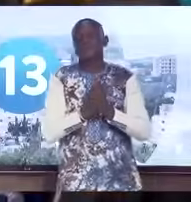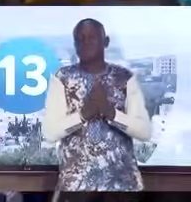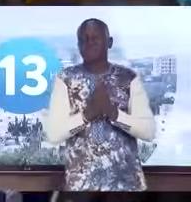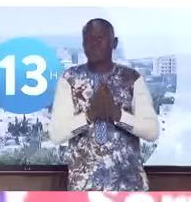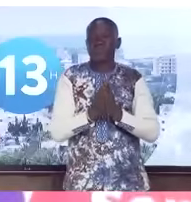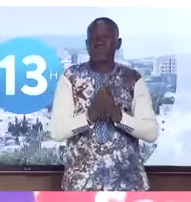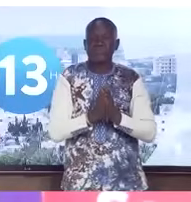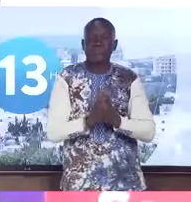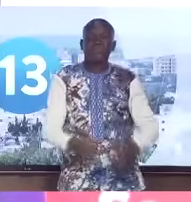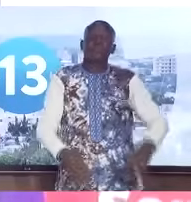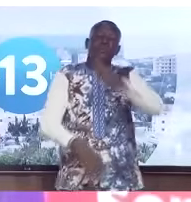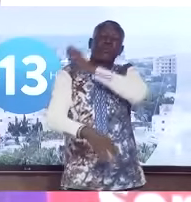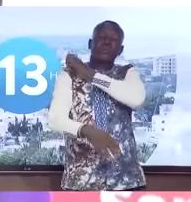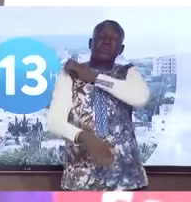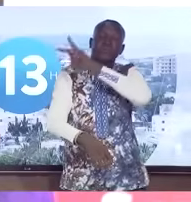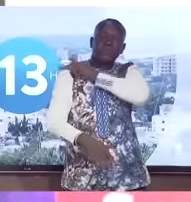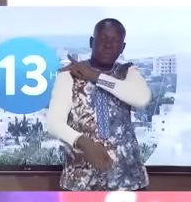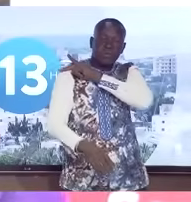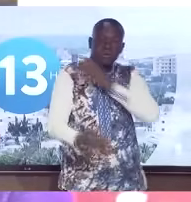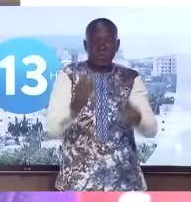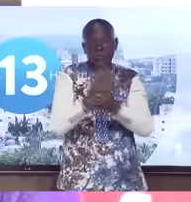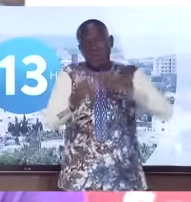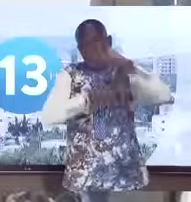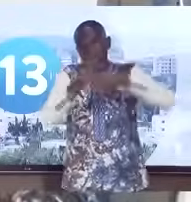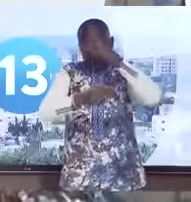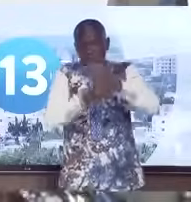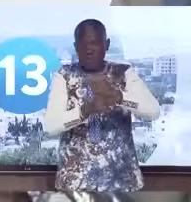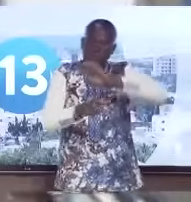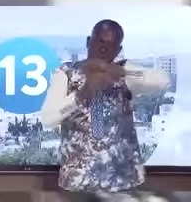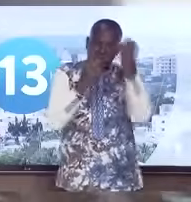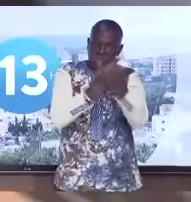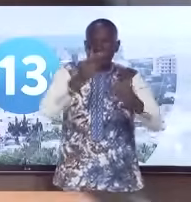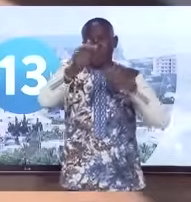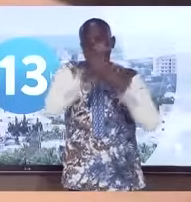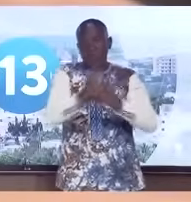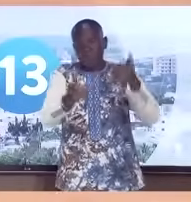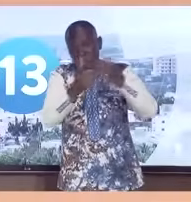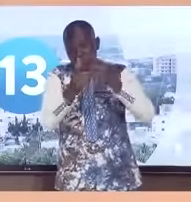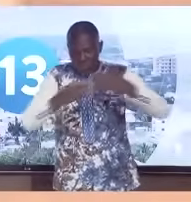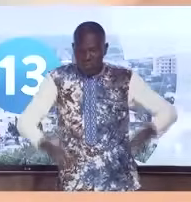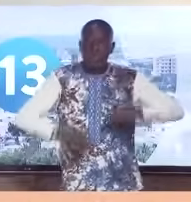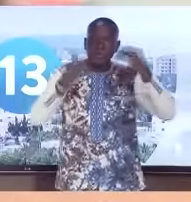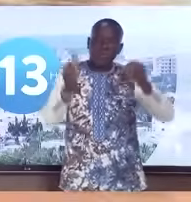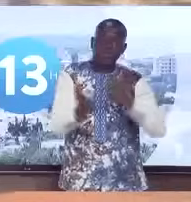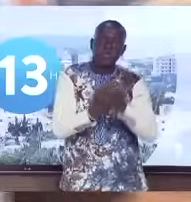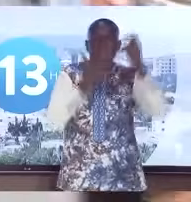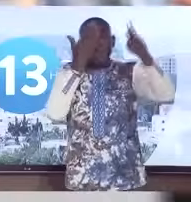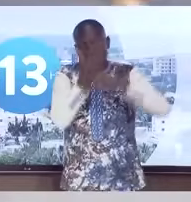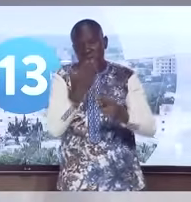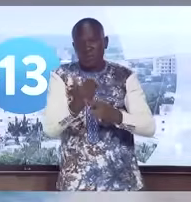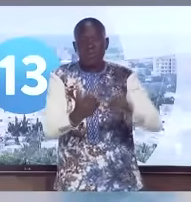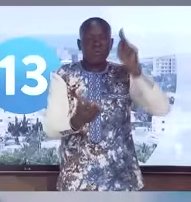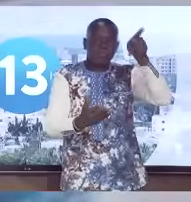Pour Herman Nakambo, la Caisse nationale de sécurité sociale n'est pas à son premier geste. En janvier dernier, les PDI